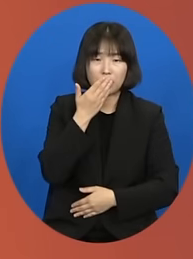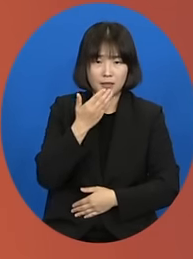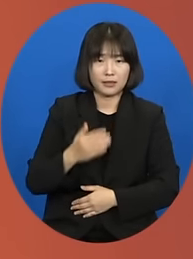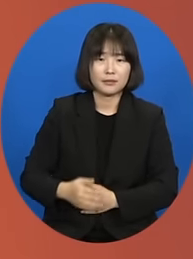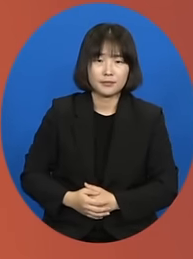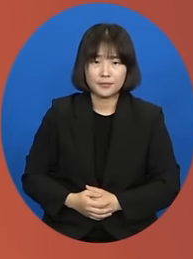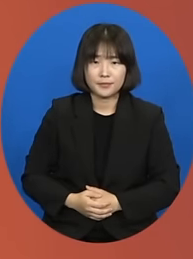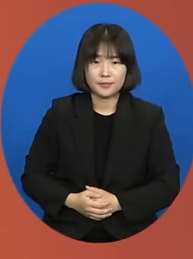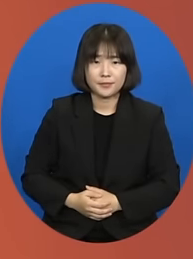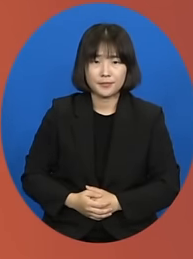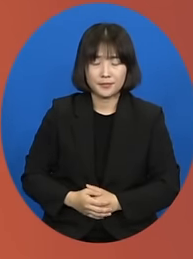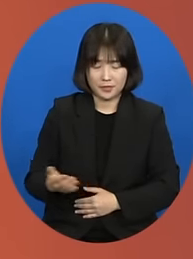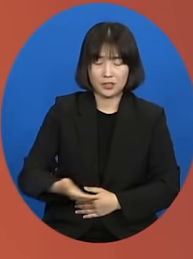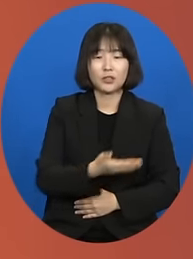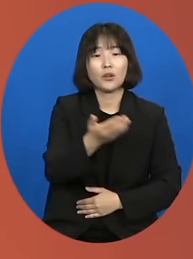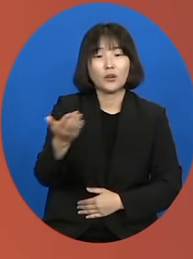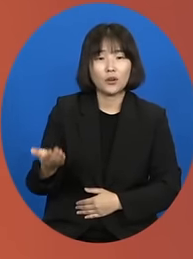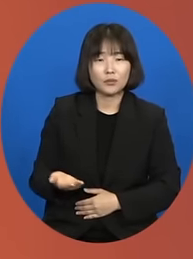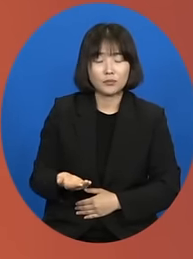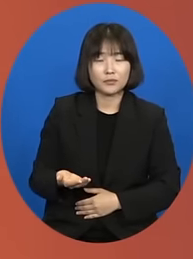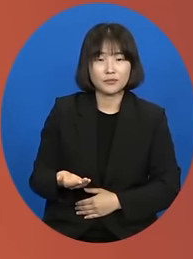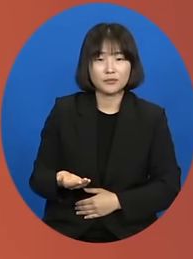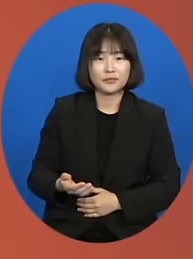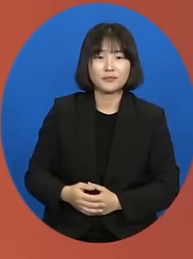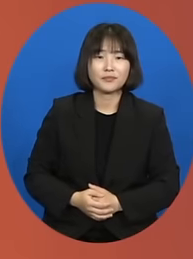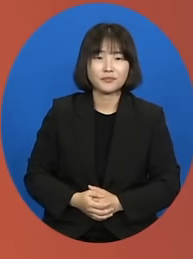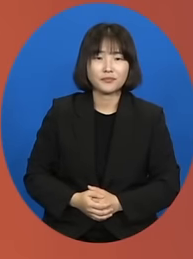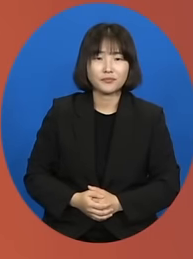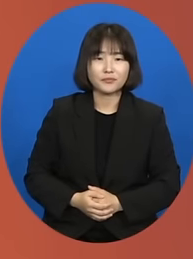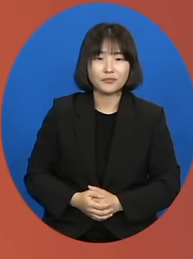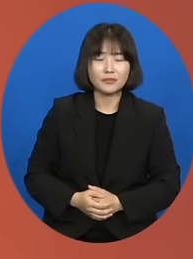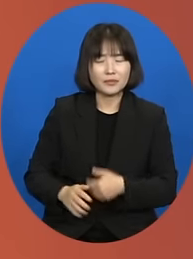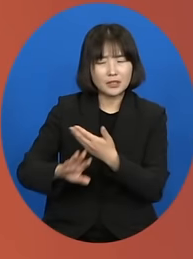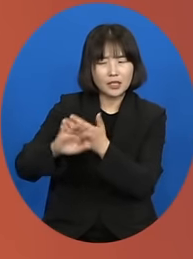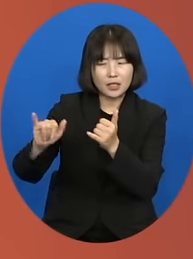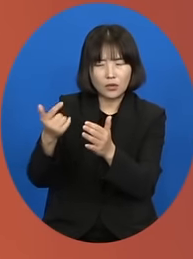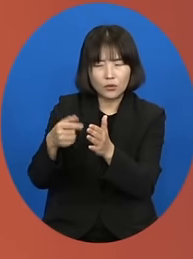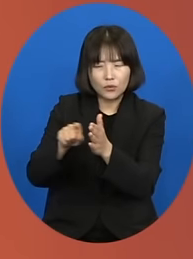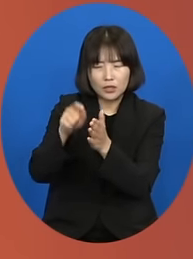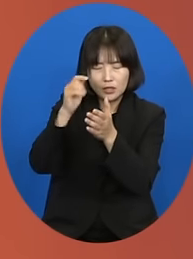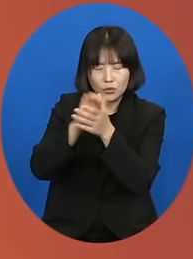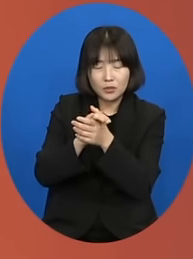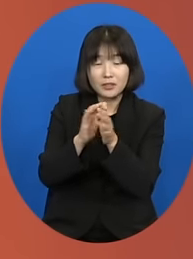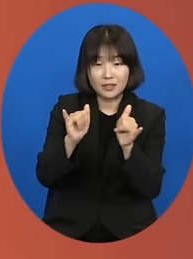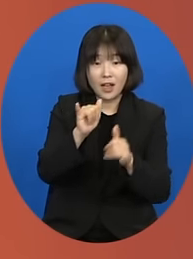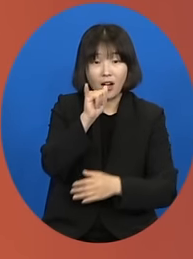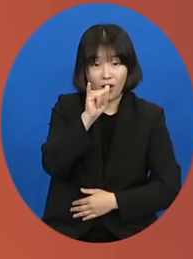것입니다. 여러분, 여러분 한 사람 한 사람도 이렇게 누군가를 위해서 기도하는 사람들이 있지요?